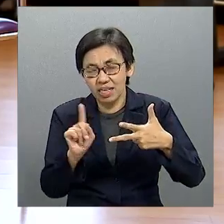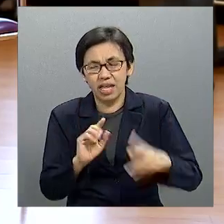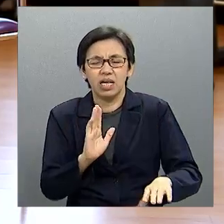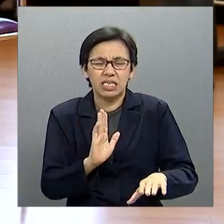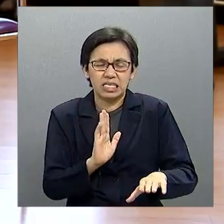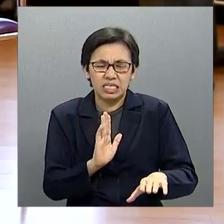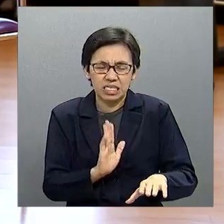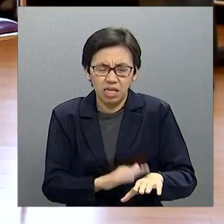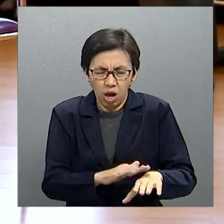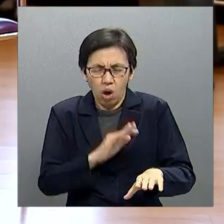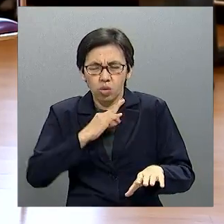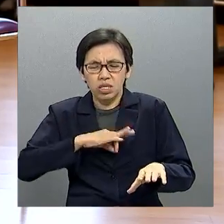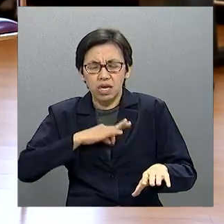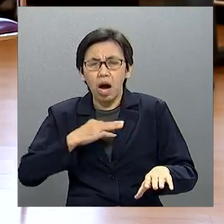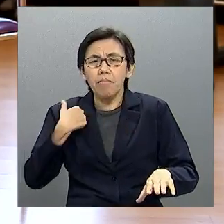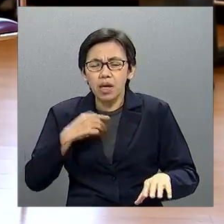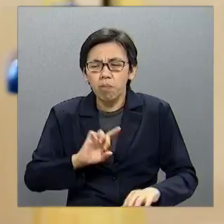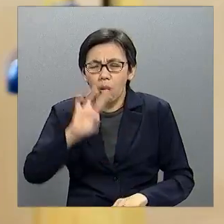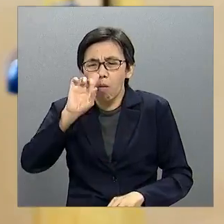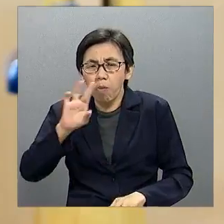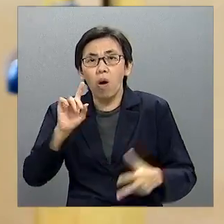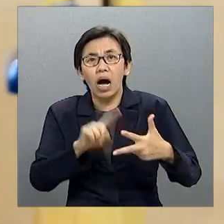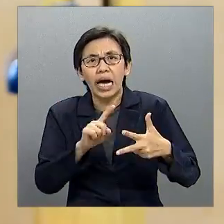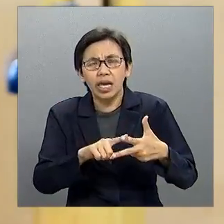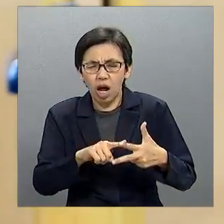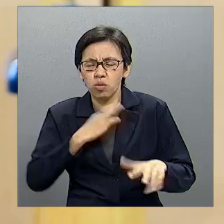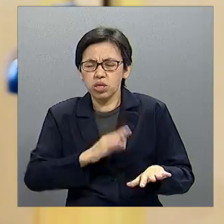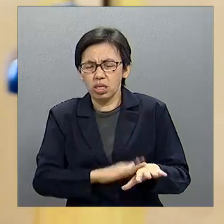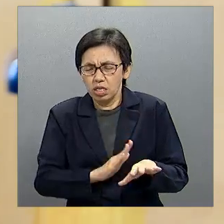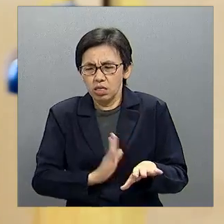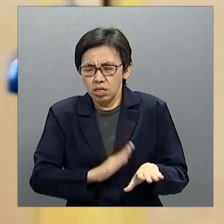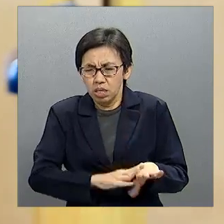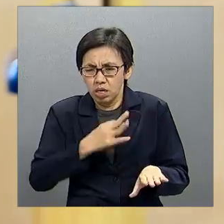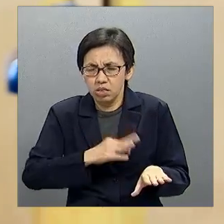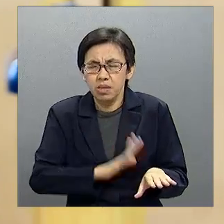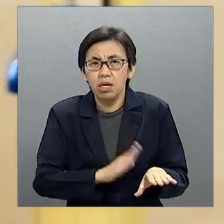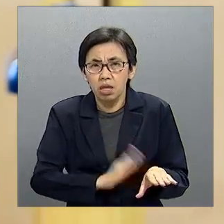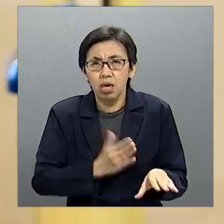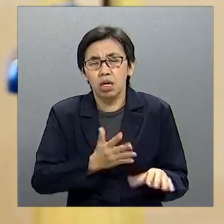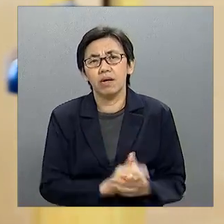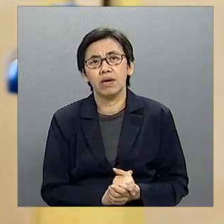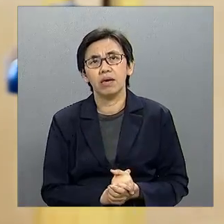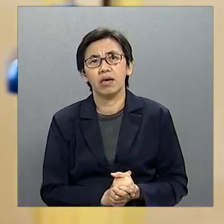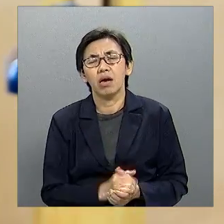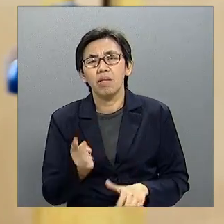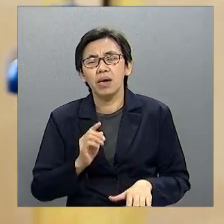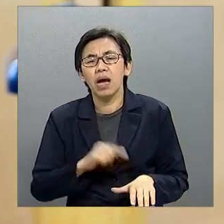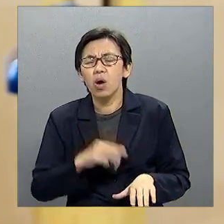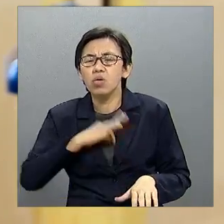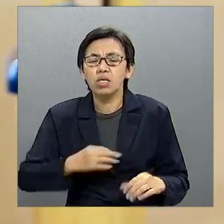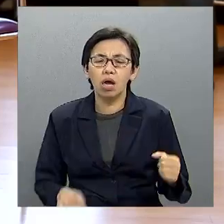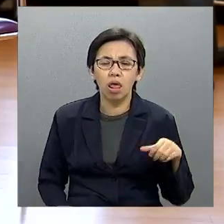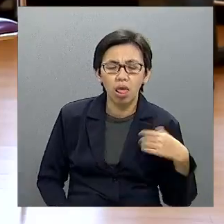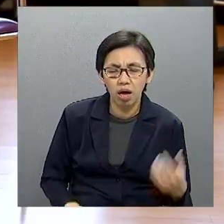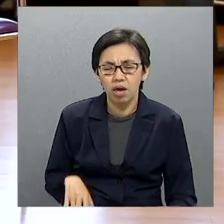เป็นในหายเนี่ยเขาจะชาอย่างต่อเนื่องคือชาตลอดเวลาเลยในระยะที่2เนี่ยผู้ป่วยเนี่ยจะมีปัญหาเรื่องของการอ่อนแรงร่วมด้วยน ะ หยิบจับอะไรอาจจะหลุ